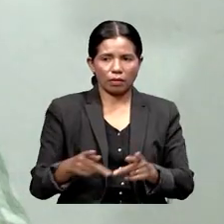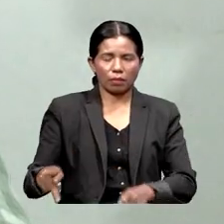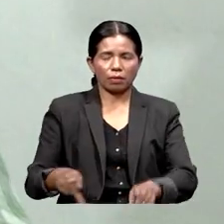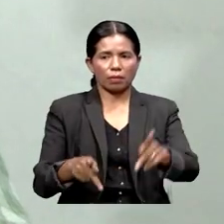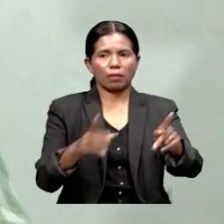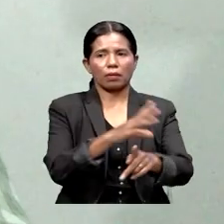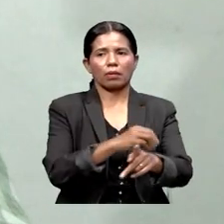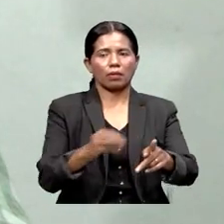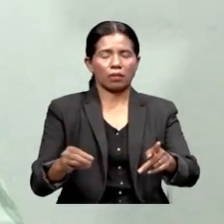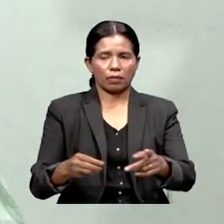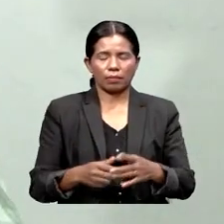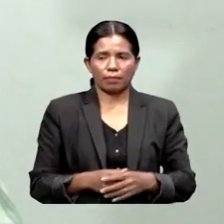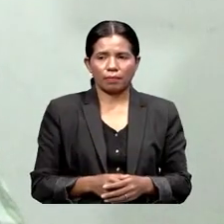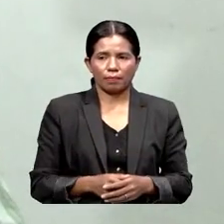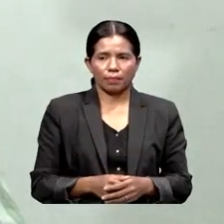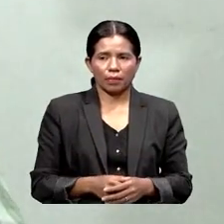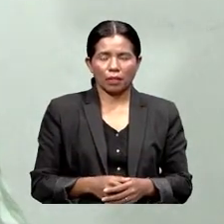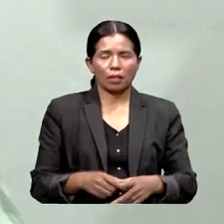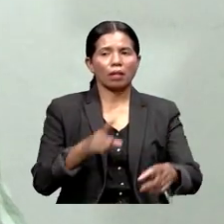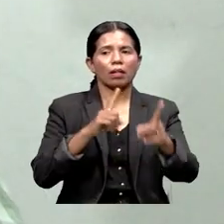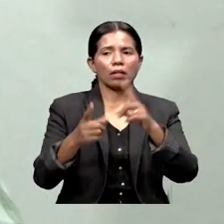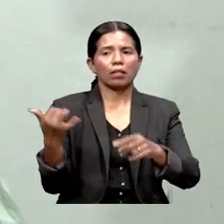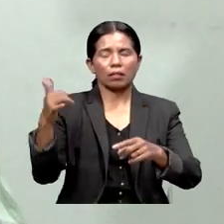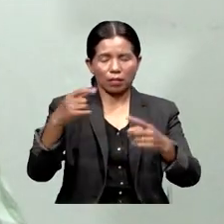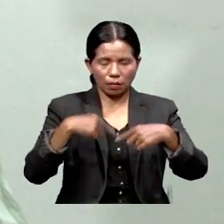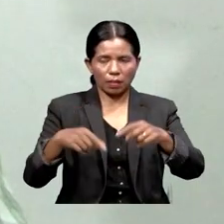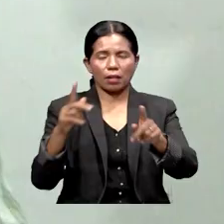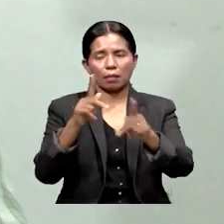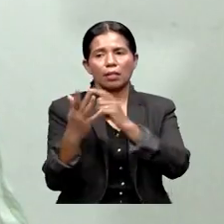sira di dua tertol lepas. Kepulian ini sirbahe menerai,